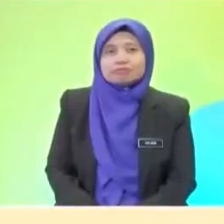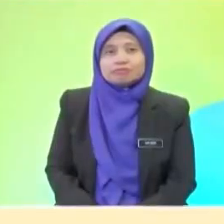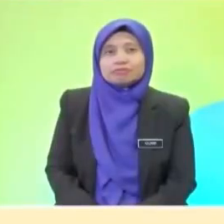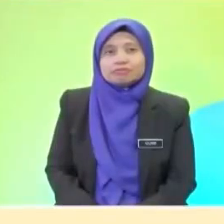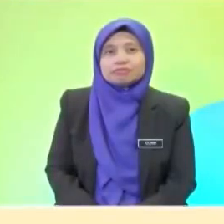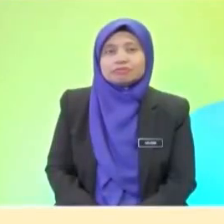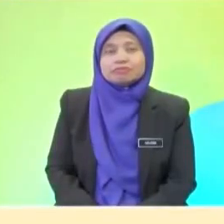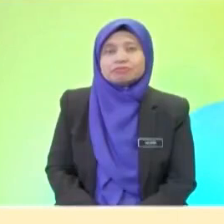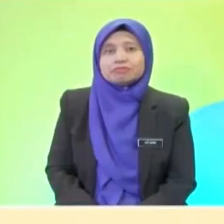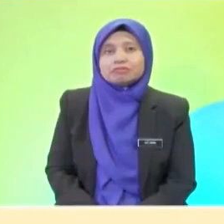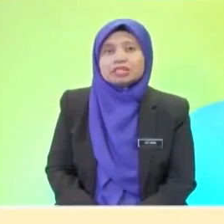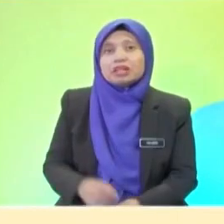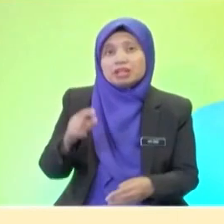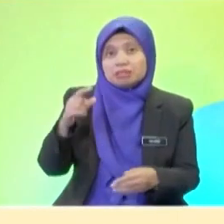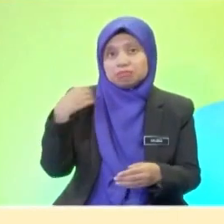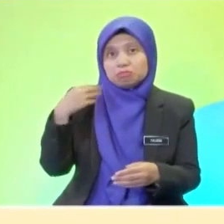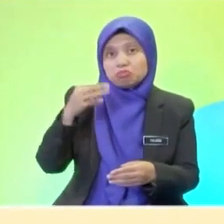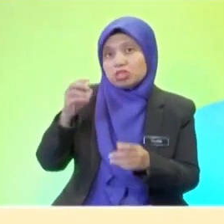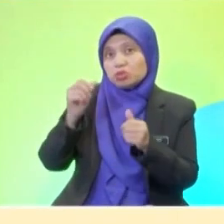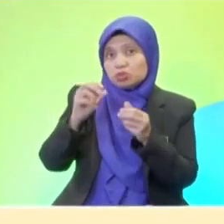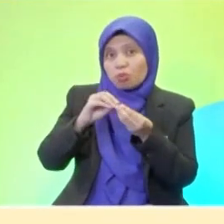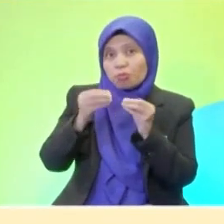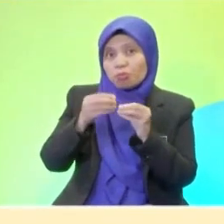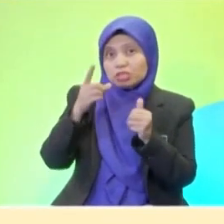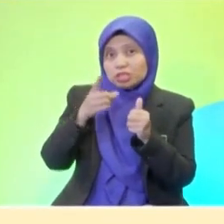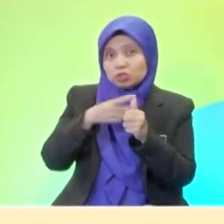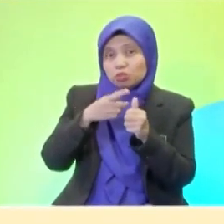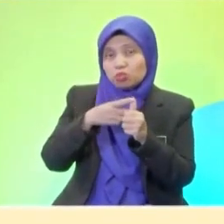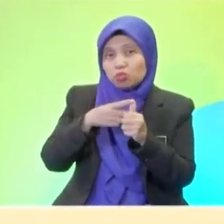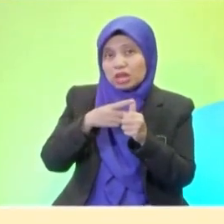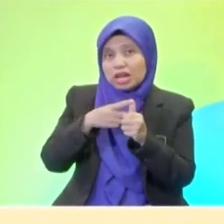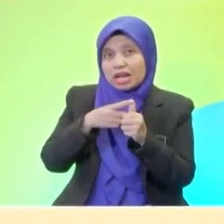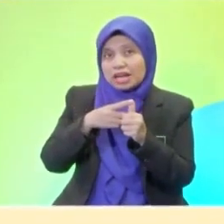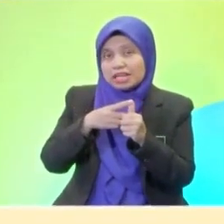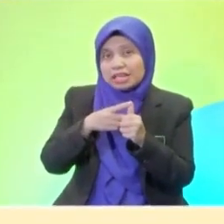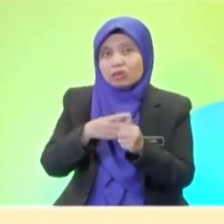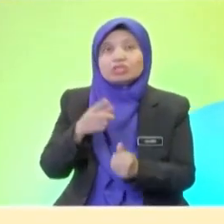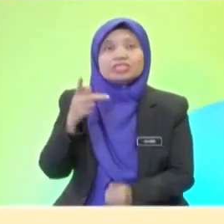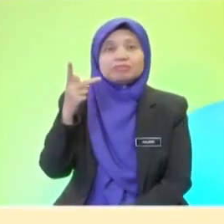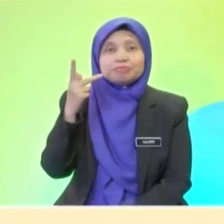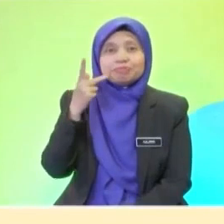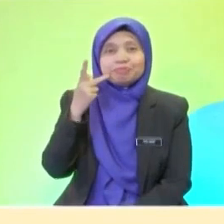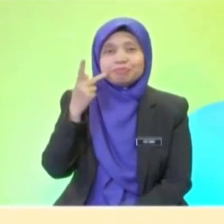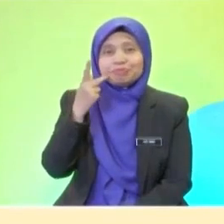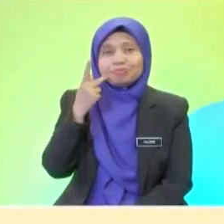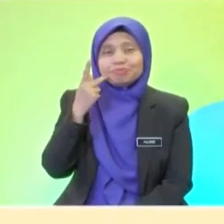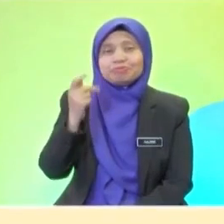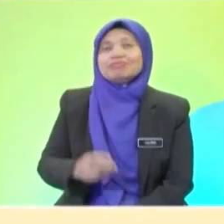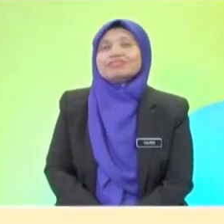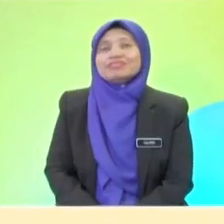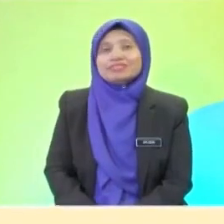baiklah di situ murid kita yang pertama Khairul Sofia beitika bersama Hai selamat